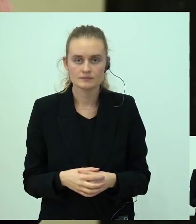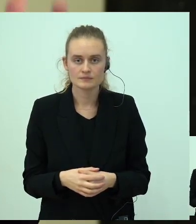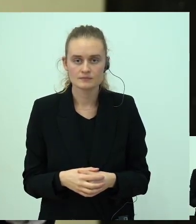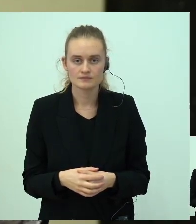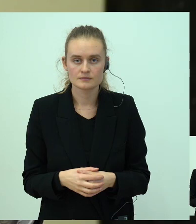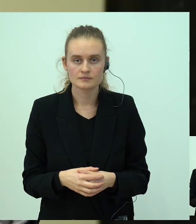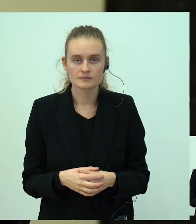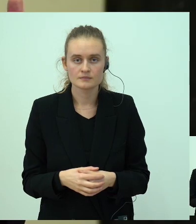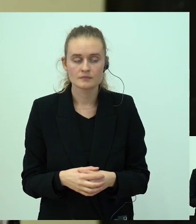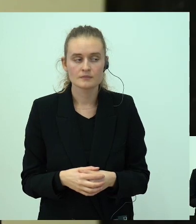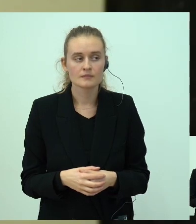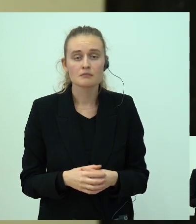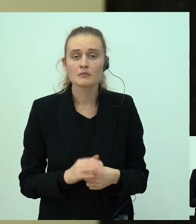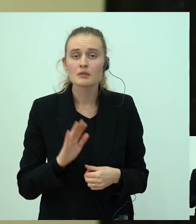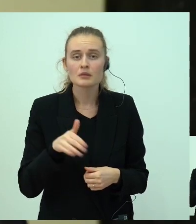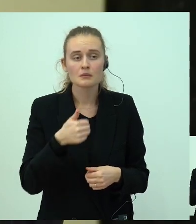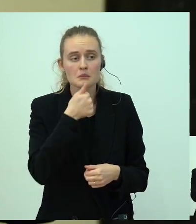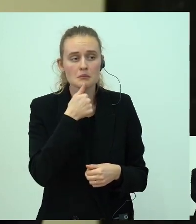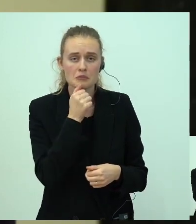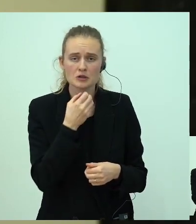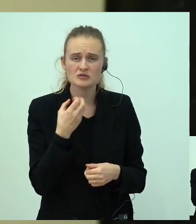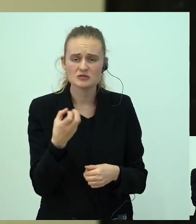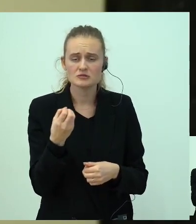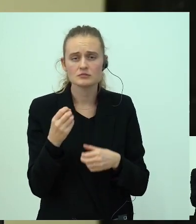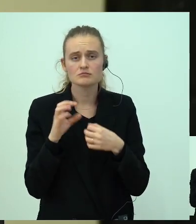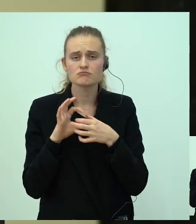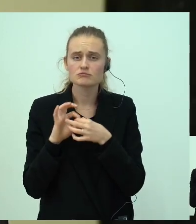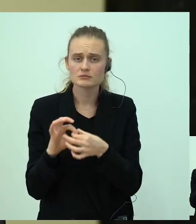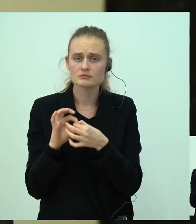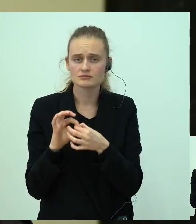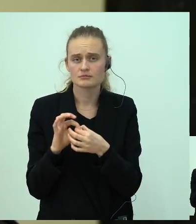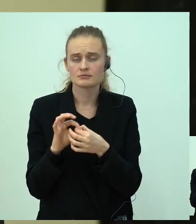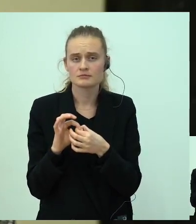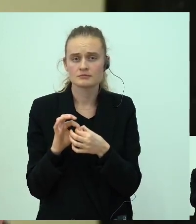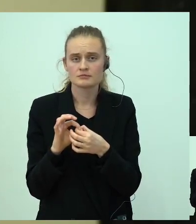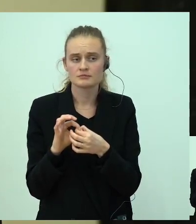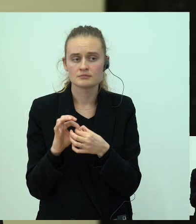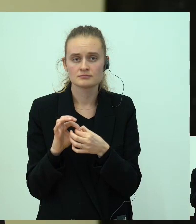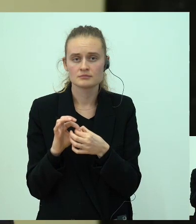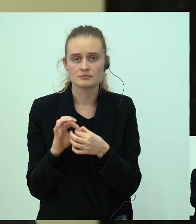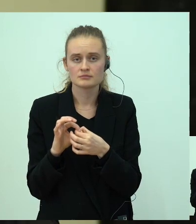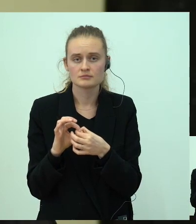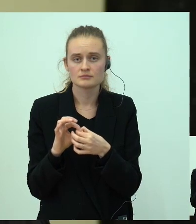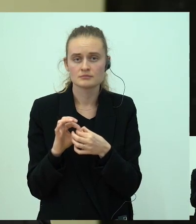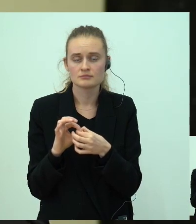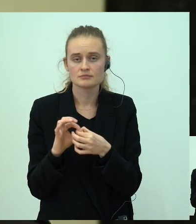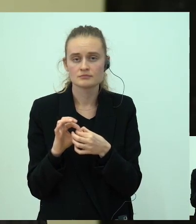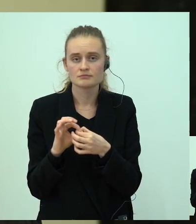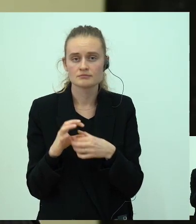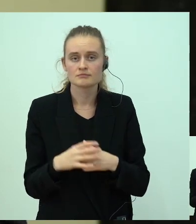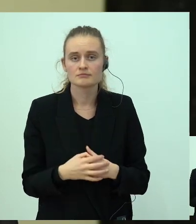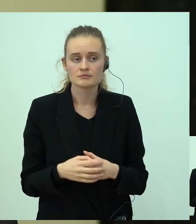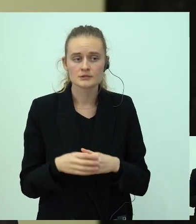Kodėlgi nepagalvojus apie gilesnį bendradarbiavimą su jūsų pasaulio dalimi?